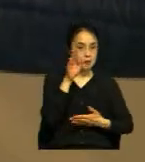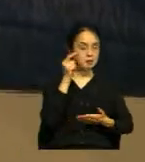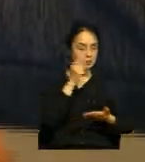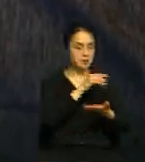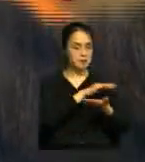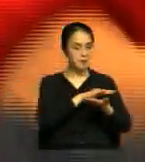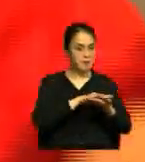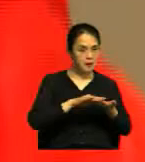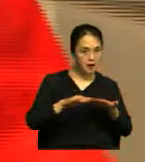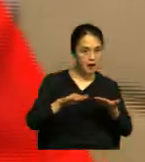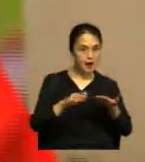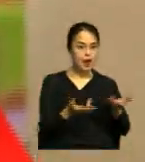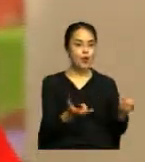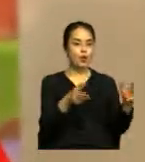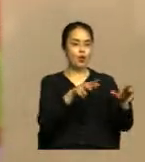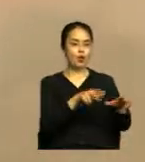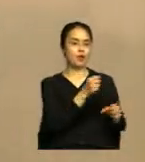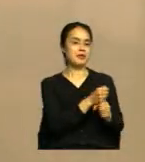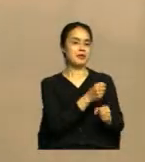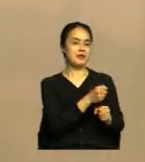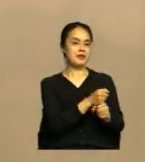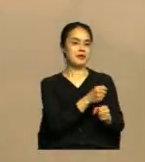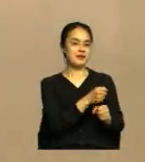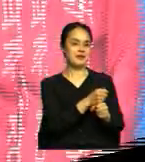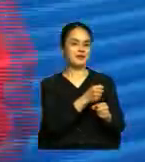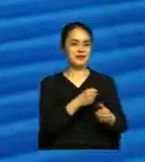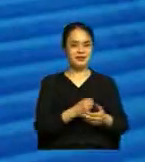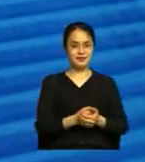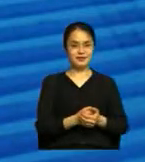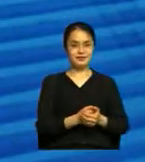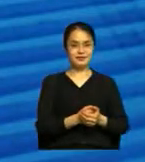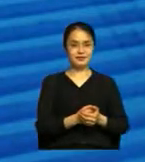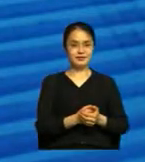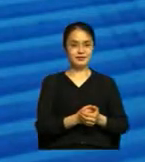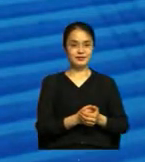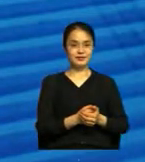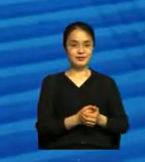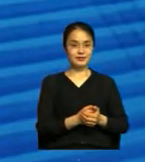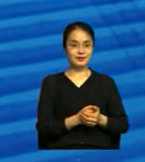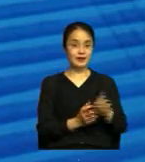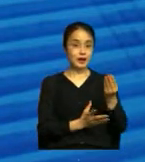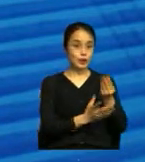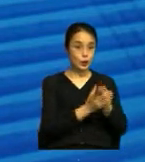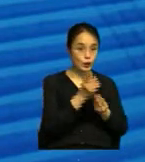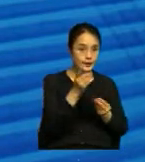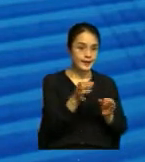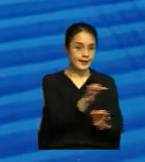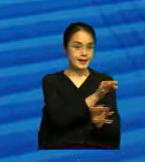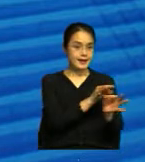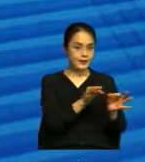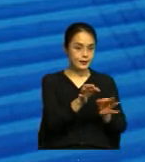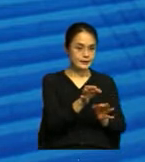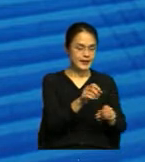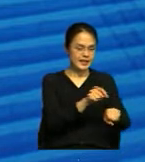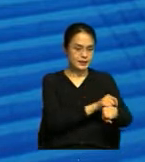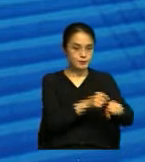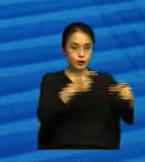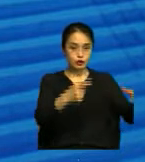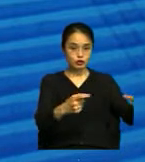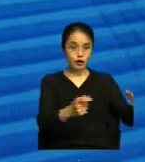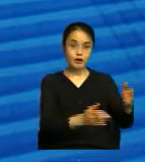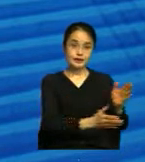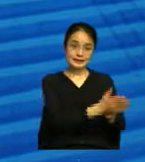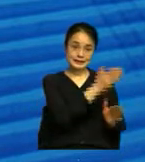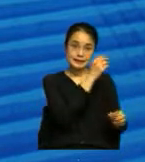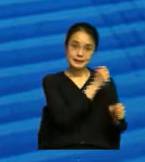유치와 통일경제특구 실현을 내놓았습니다. 통일경제특구를 통해서 경제적인 접근, 그다음